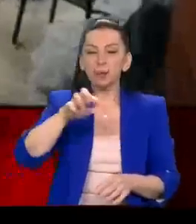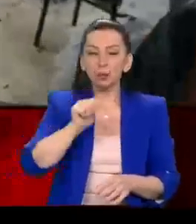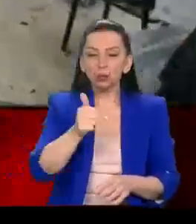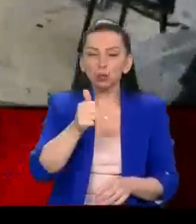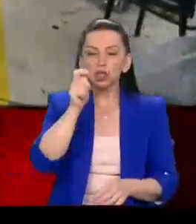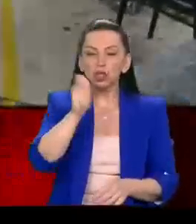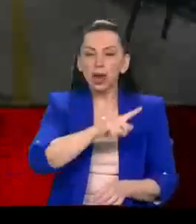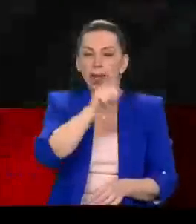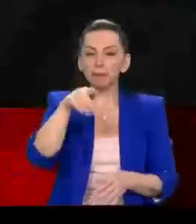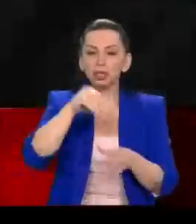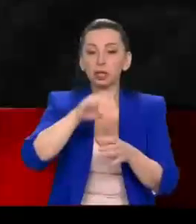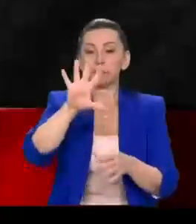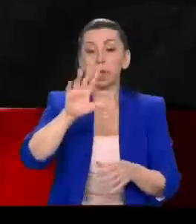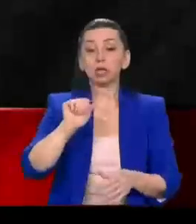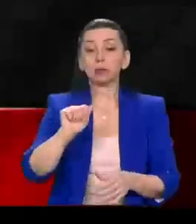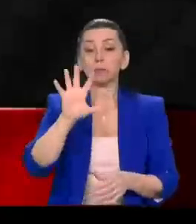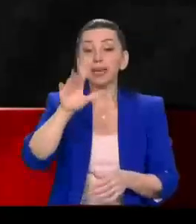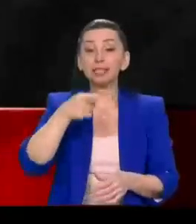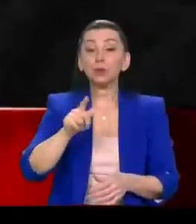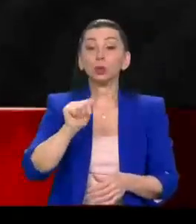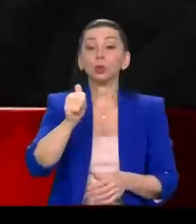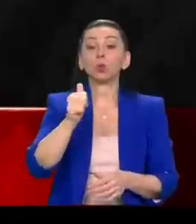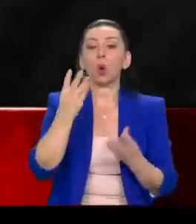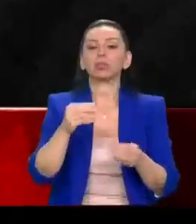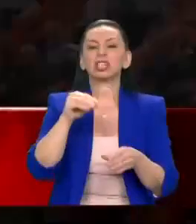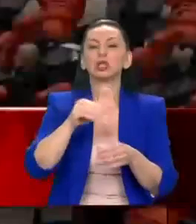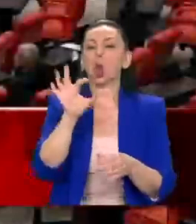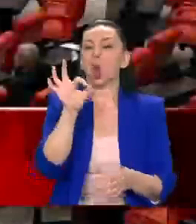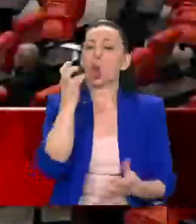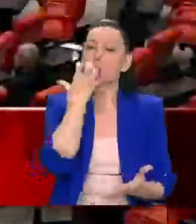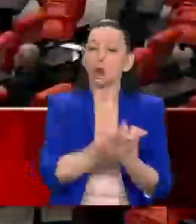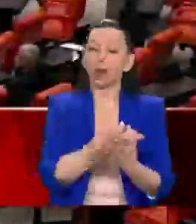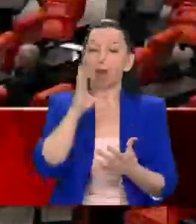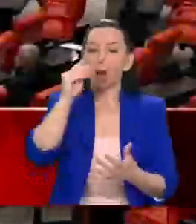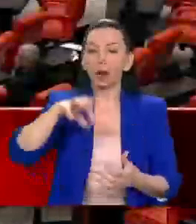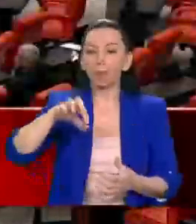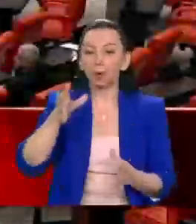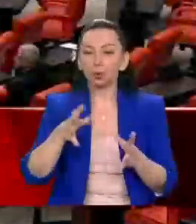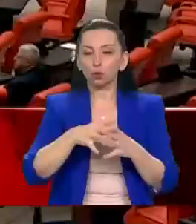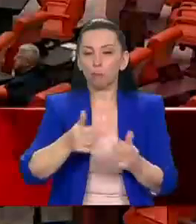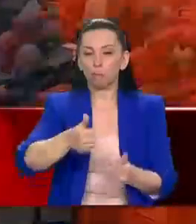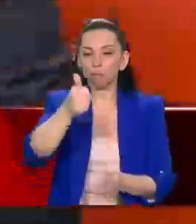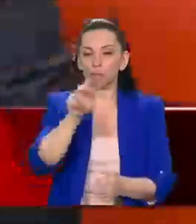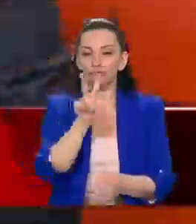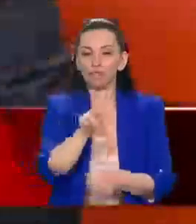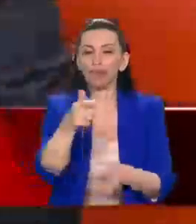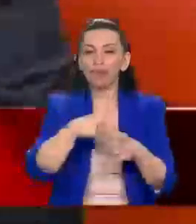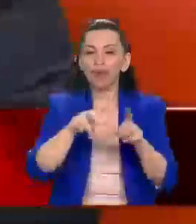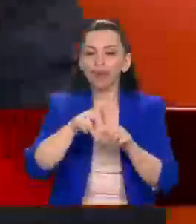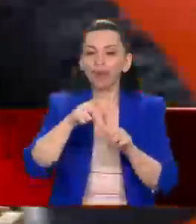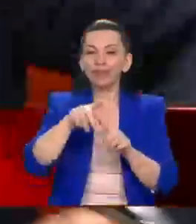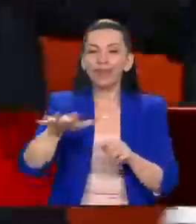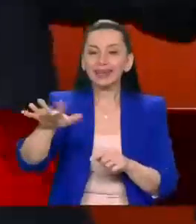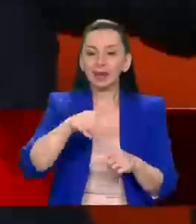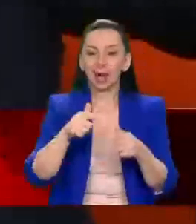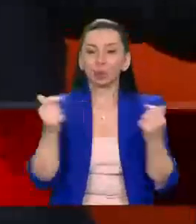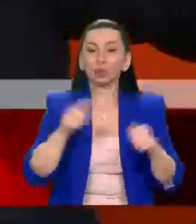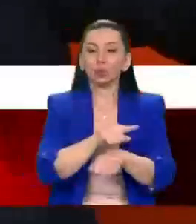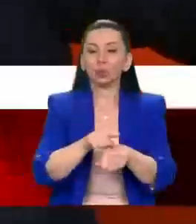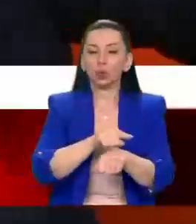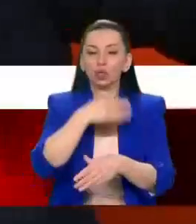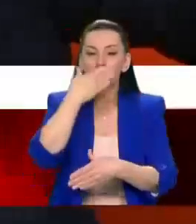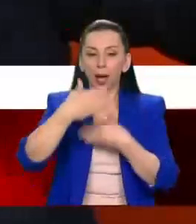şartının herkes için 5000 gün olması için önerge hazırladı. AK Parti Grup Başkan Vekili Bülent Turan ise EYT'nin genel kurul sürecini